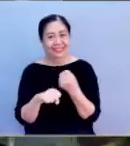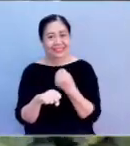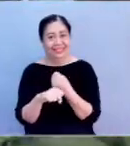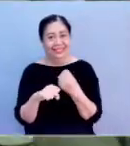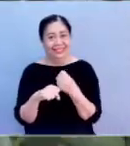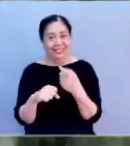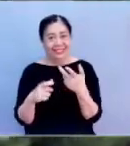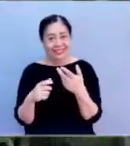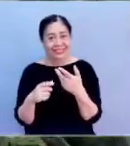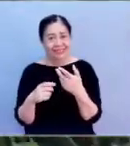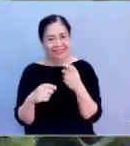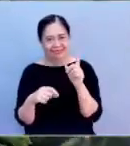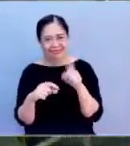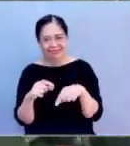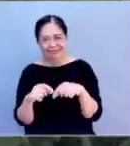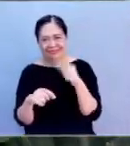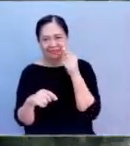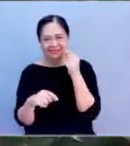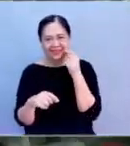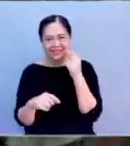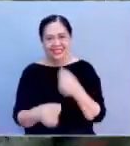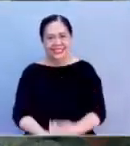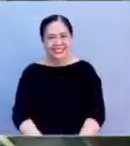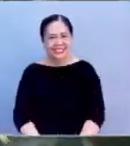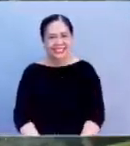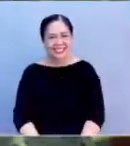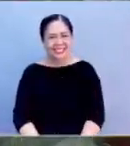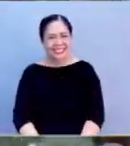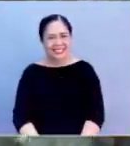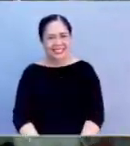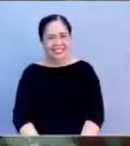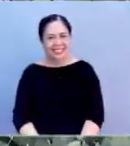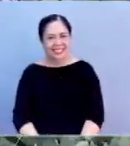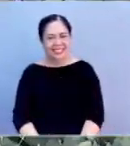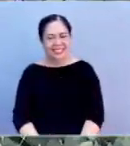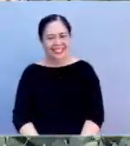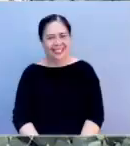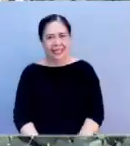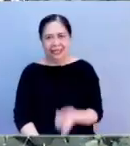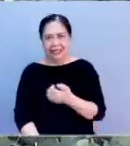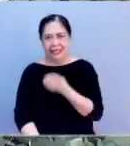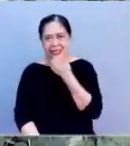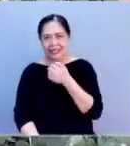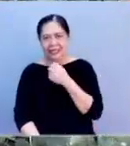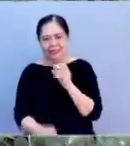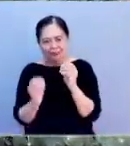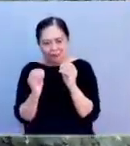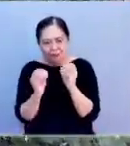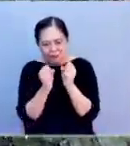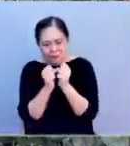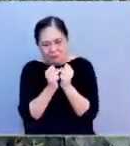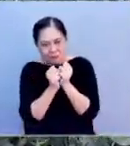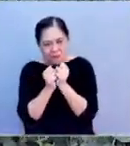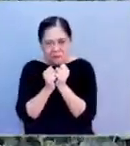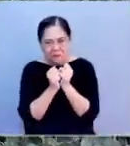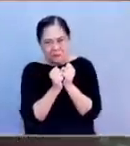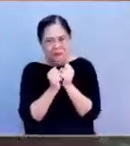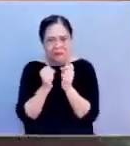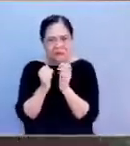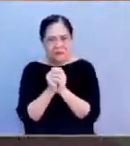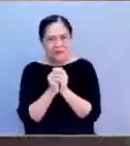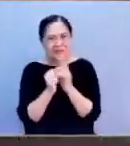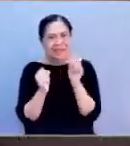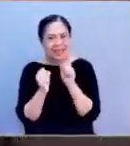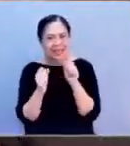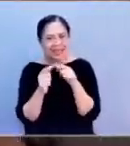Ako? Alam mo, ilabas ko pa si Jerome. Ay, si Jerome pala. Kasi talaga nang gigigil ako eh. Si Jerome. Anong meron sa air